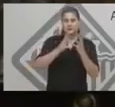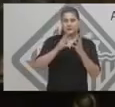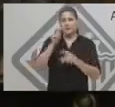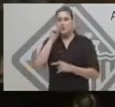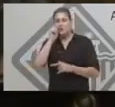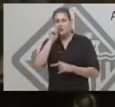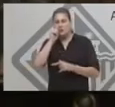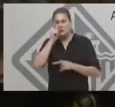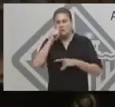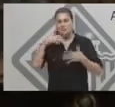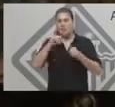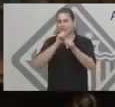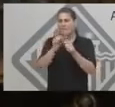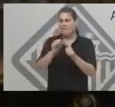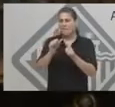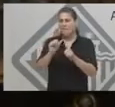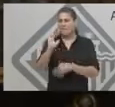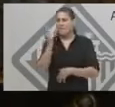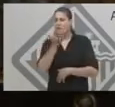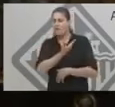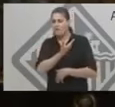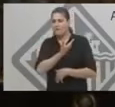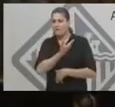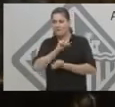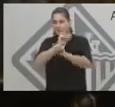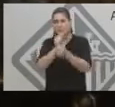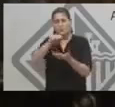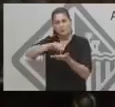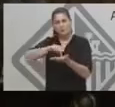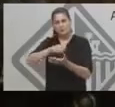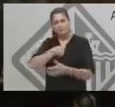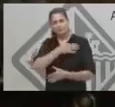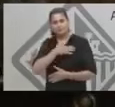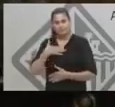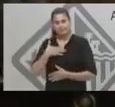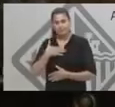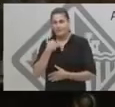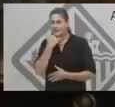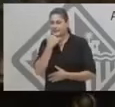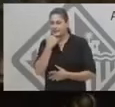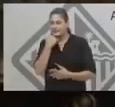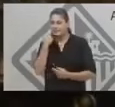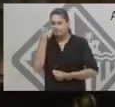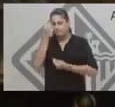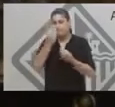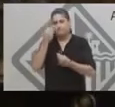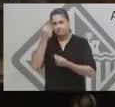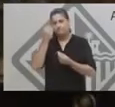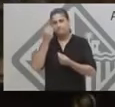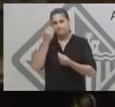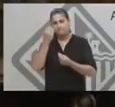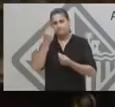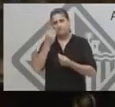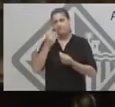turístiques estan afectant el nostre model de ciutat i jo voldria compartir unes reflexions en format de